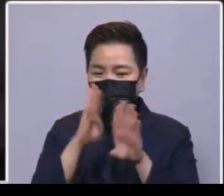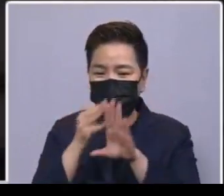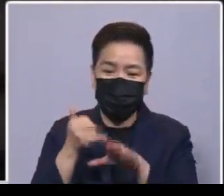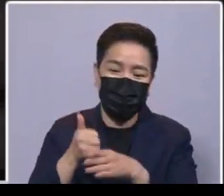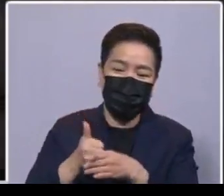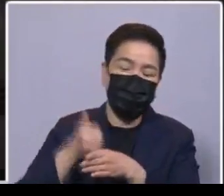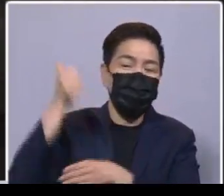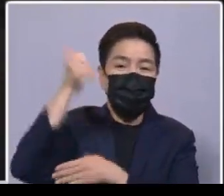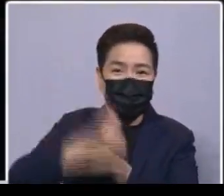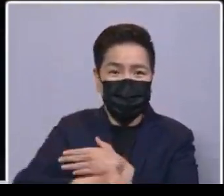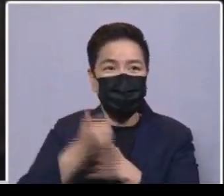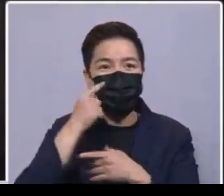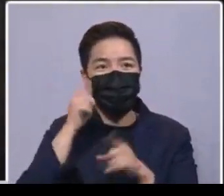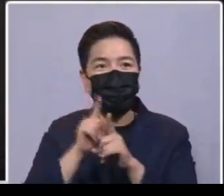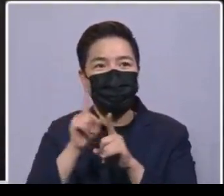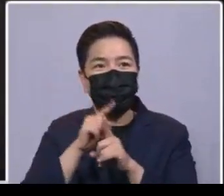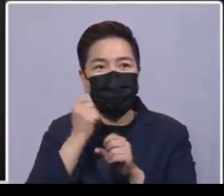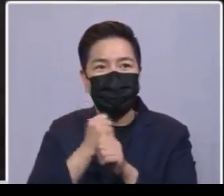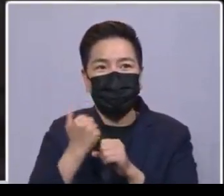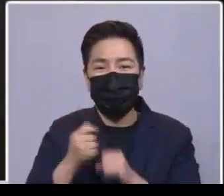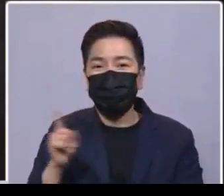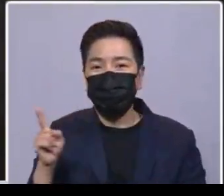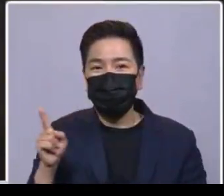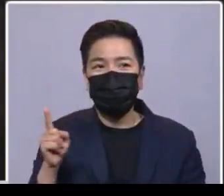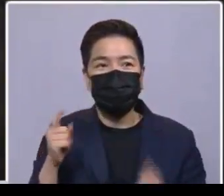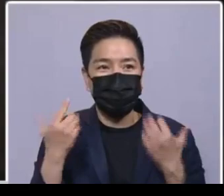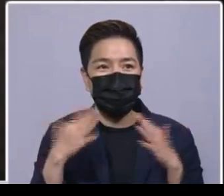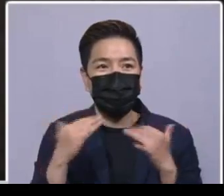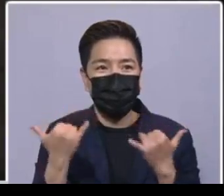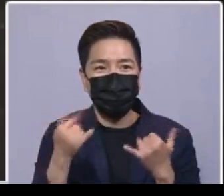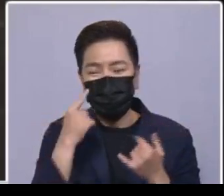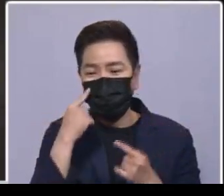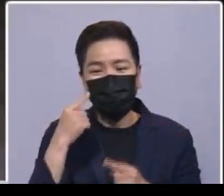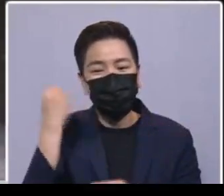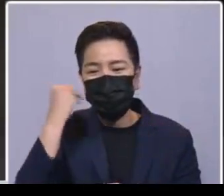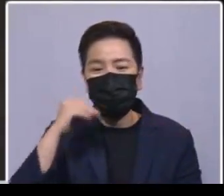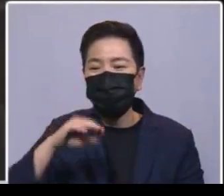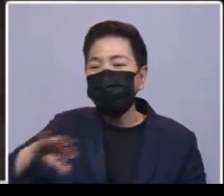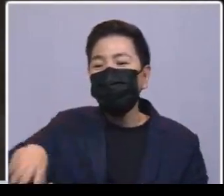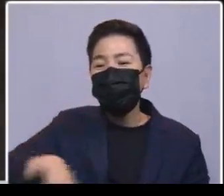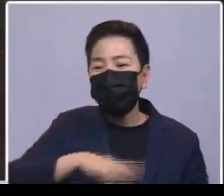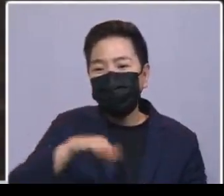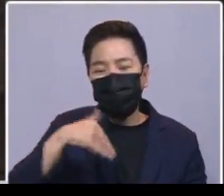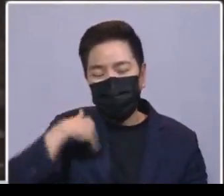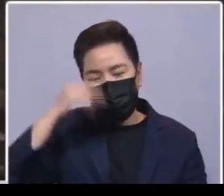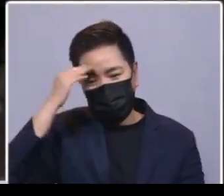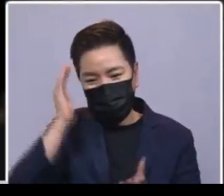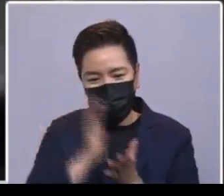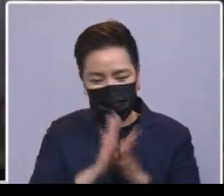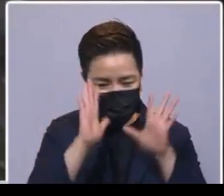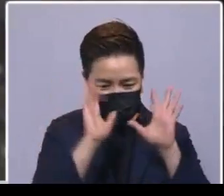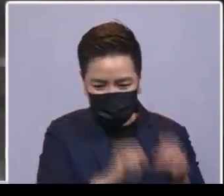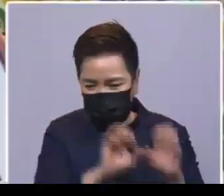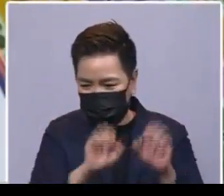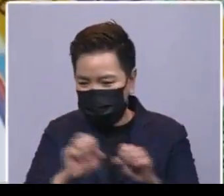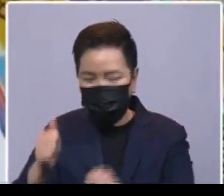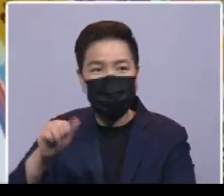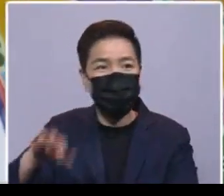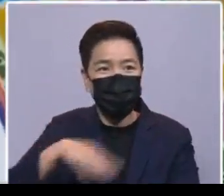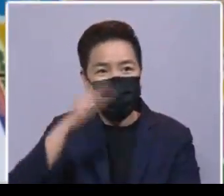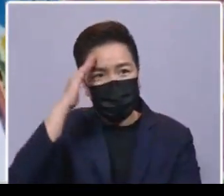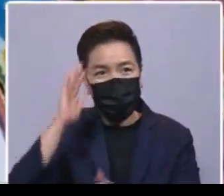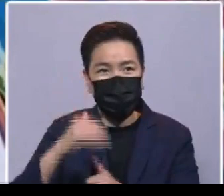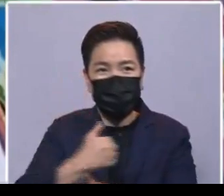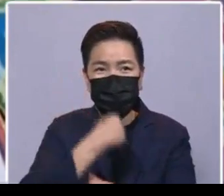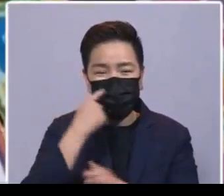ยเลยค่ะแหมเหมือนมีวิทยายุทธเลยแต่สุดท้ายในทุกๆพลังงานพิเศษนั้นน่ะตำรวจก็จับได้เพราะว่านี่ตำรวจล็อกแบบ